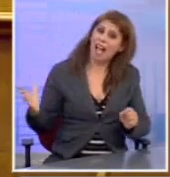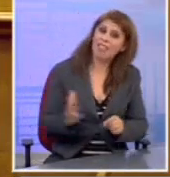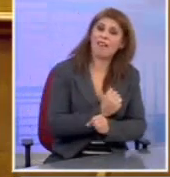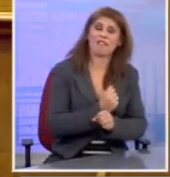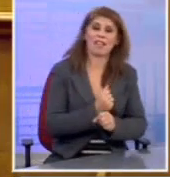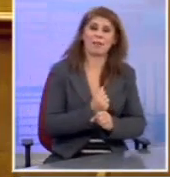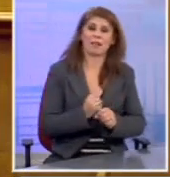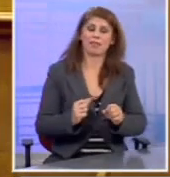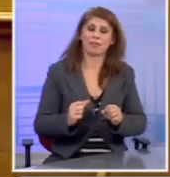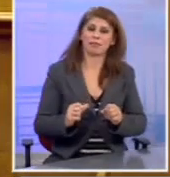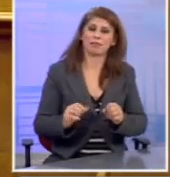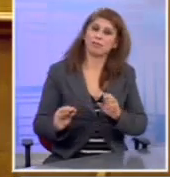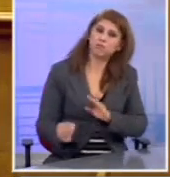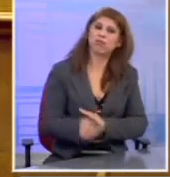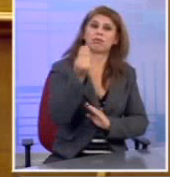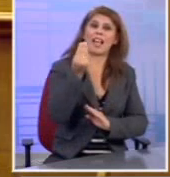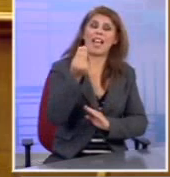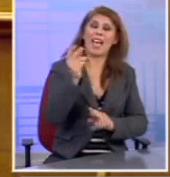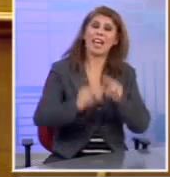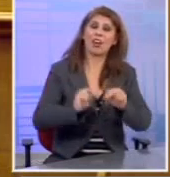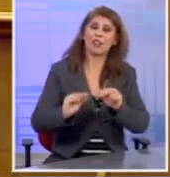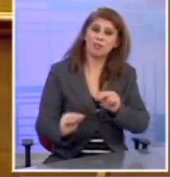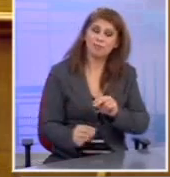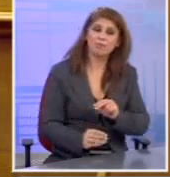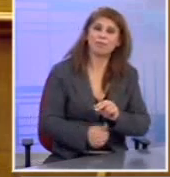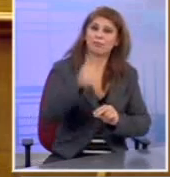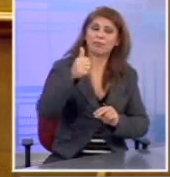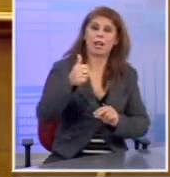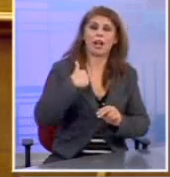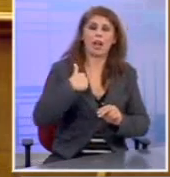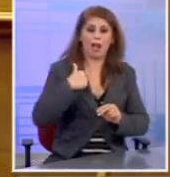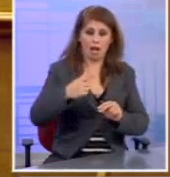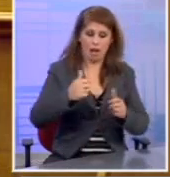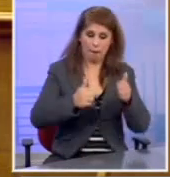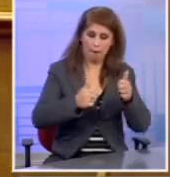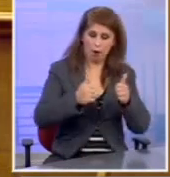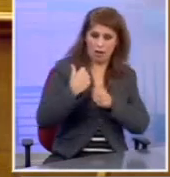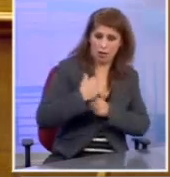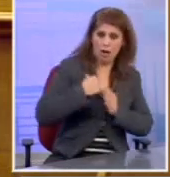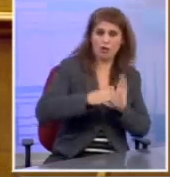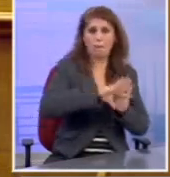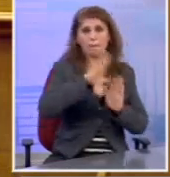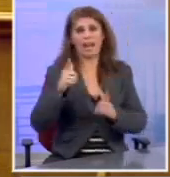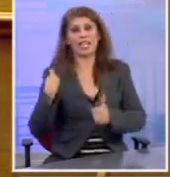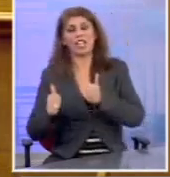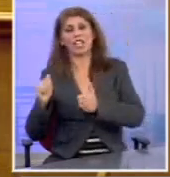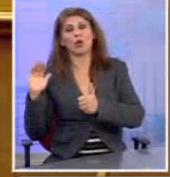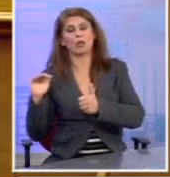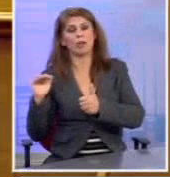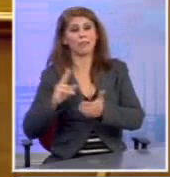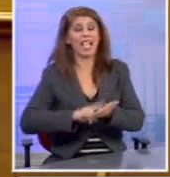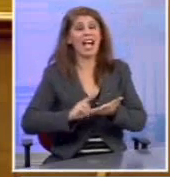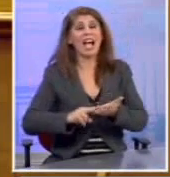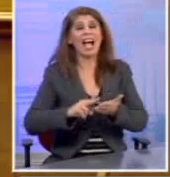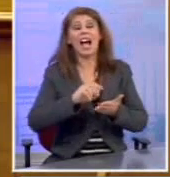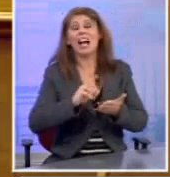κερδίσουμε την εκλογή και κάναμε τη διαπραγμάτευση ως τον Ιούλη, σε αυτούς τους 7 μήνες. Το ασφαλιστικό μας σύστημα έγινε